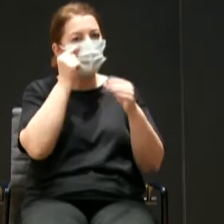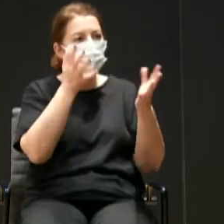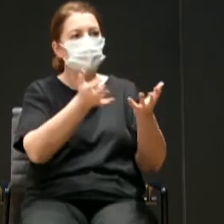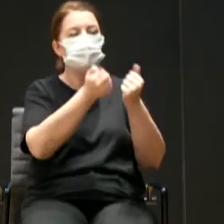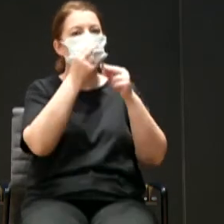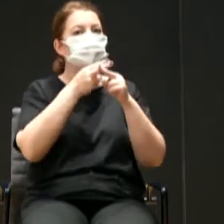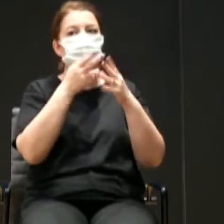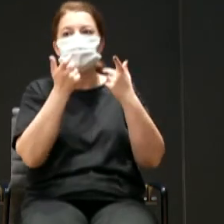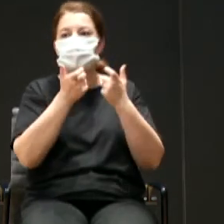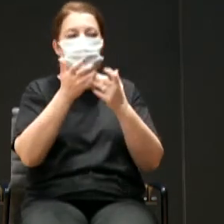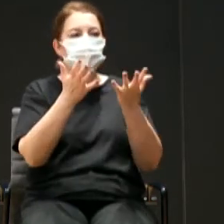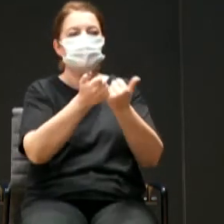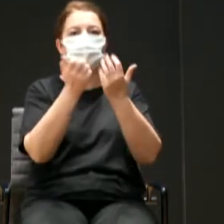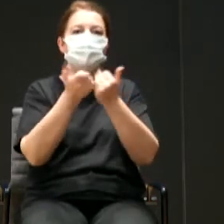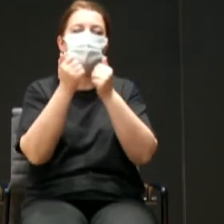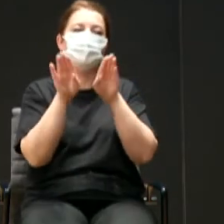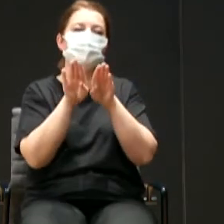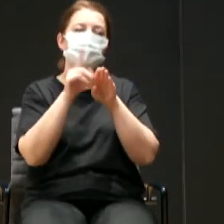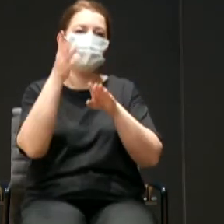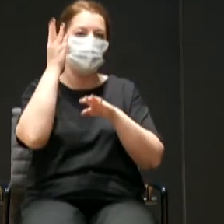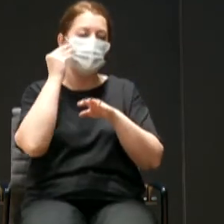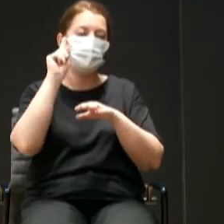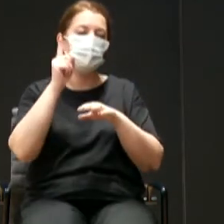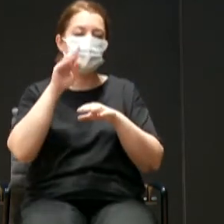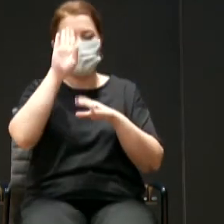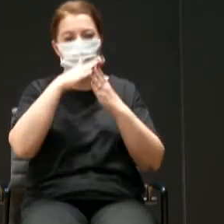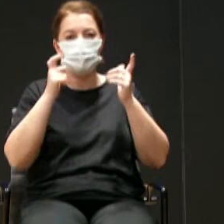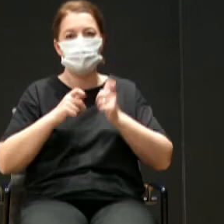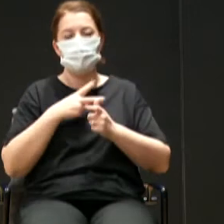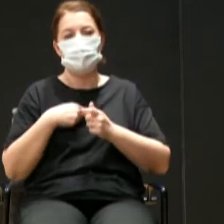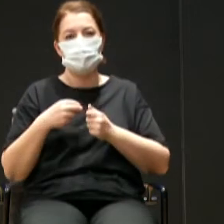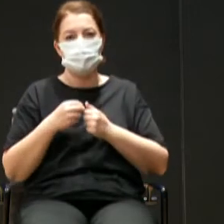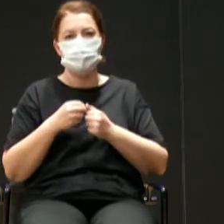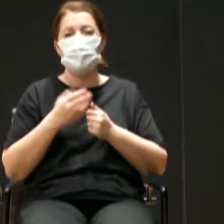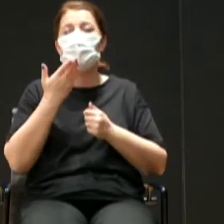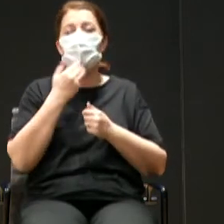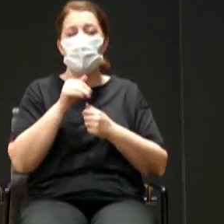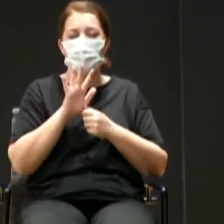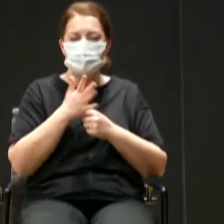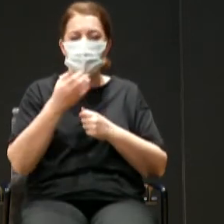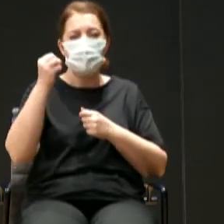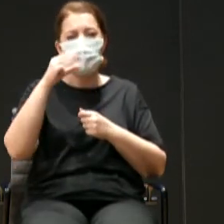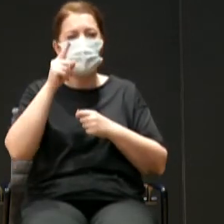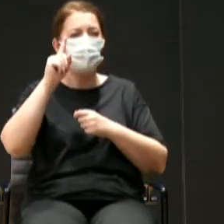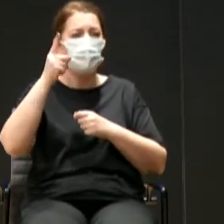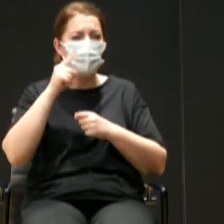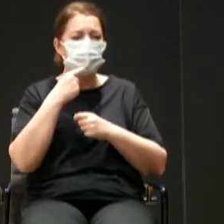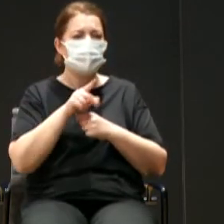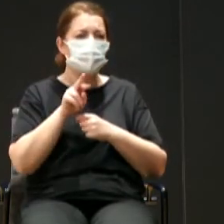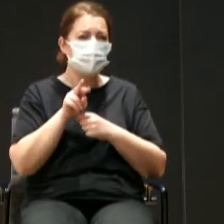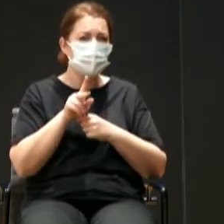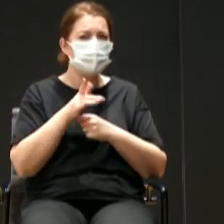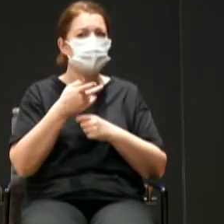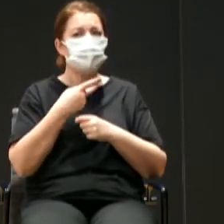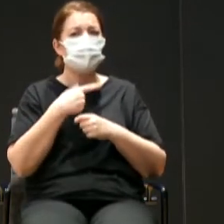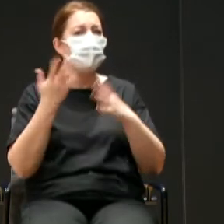başlayarak yapmış. Eşitlikçi bir anlayışla yönetiliyor artık İstanbul Büyükşehir Belediyesi. Yoksa AKP'yi yönetenlerin dediği gibi